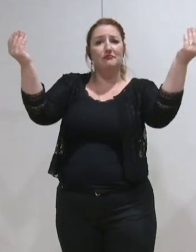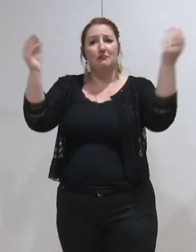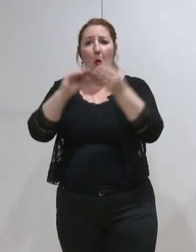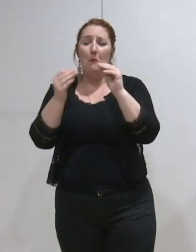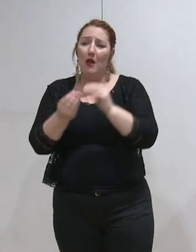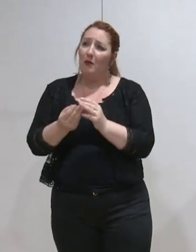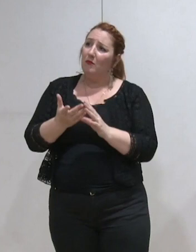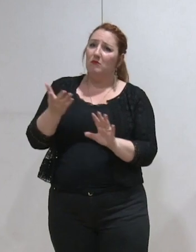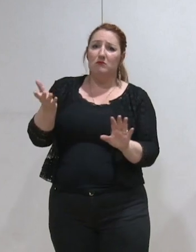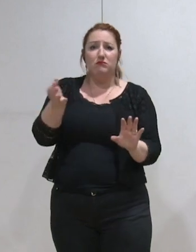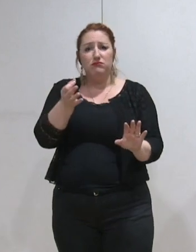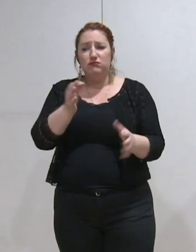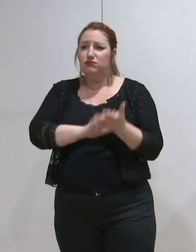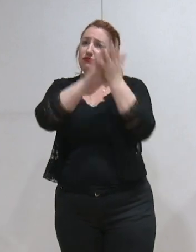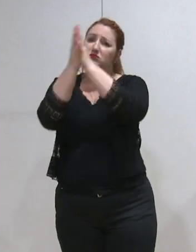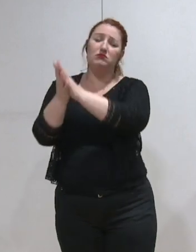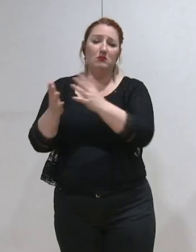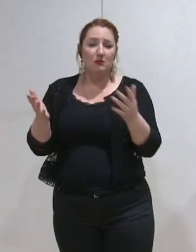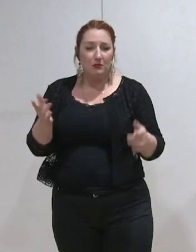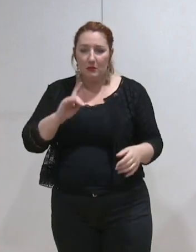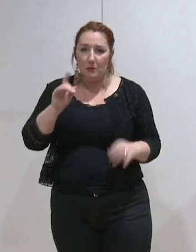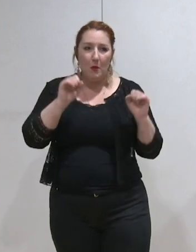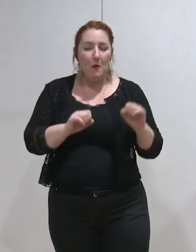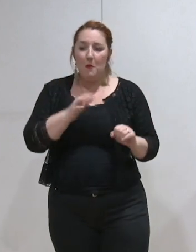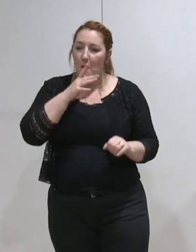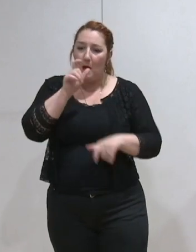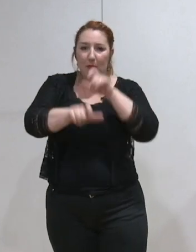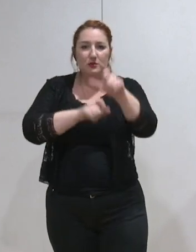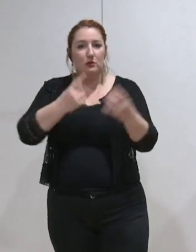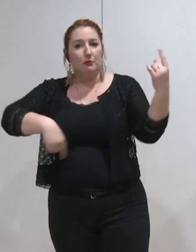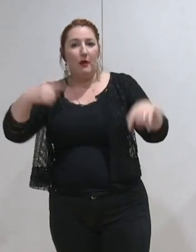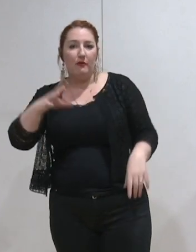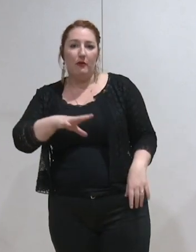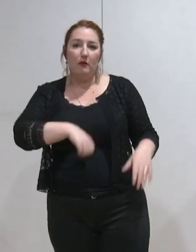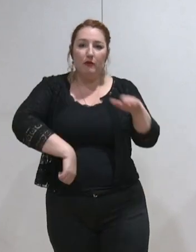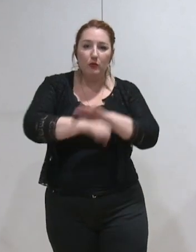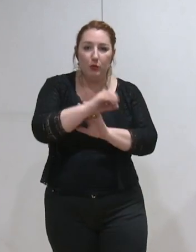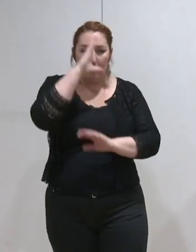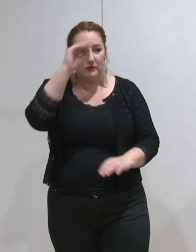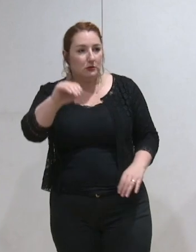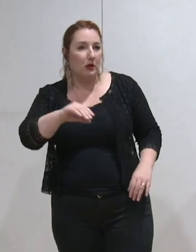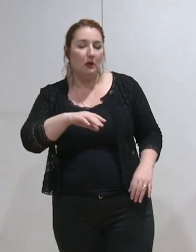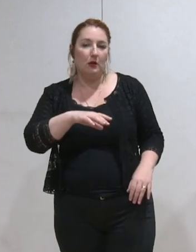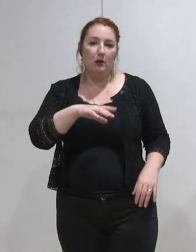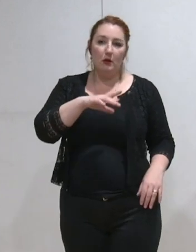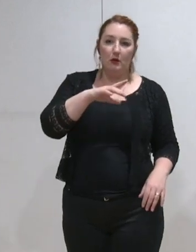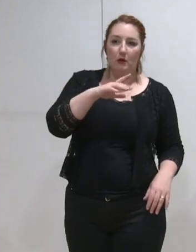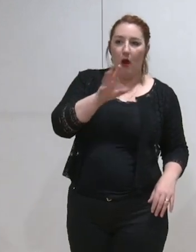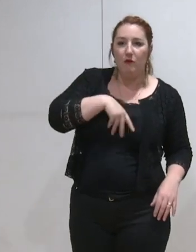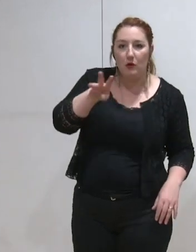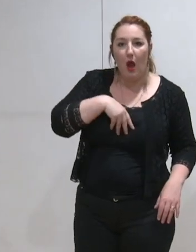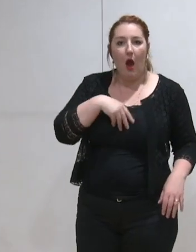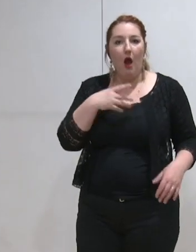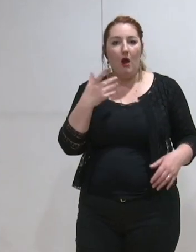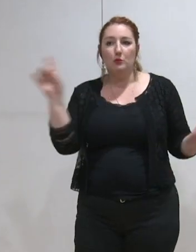avocat pilote de ligne musicien ou même footballeur professionnel il y avait il n a pas bien longtemps ftitude d'emploi